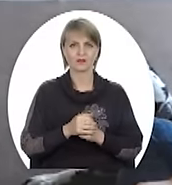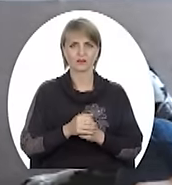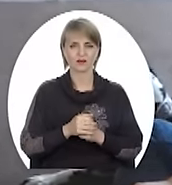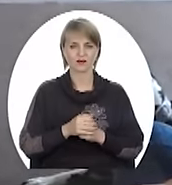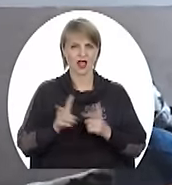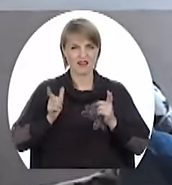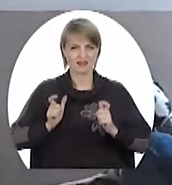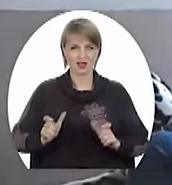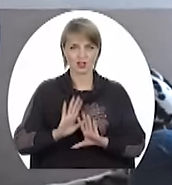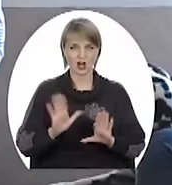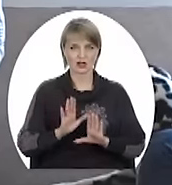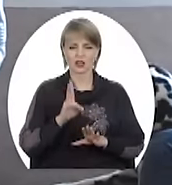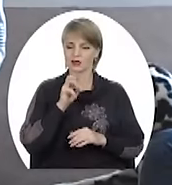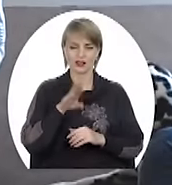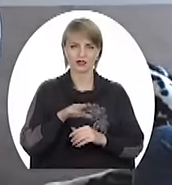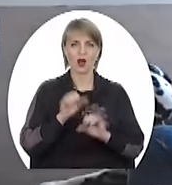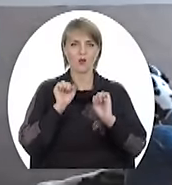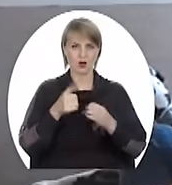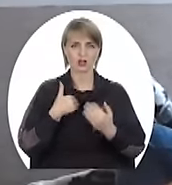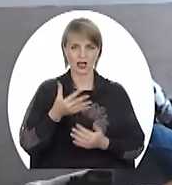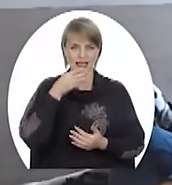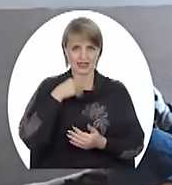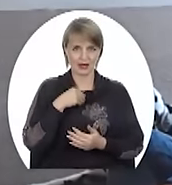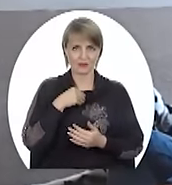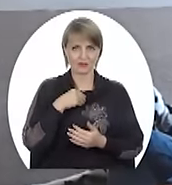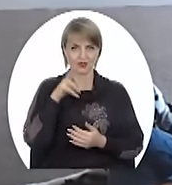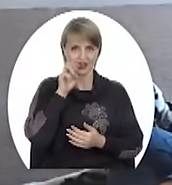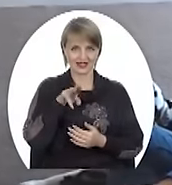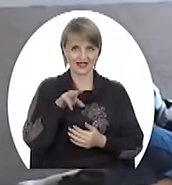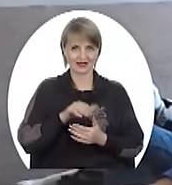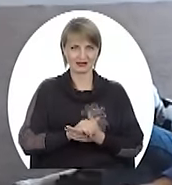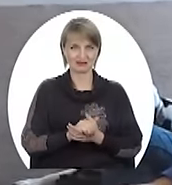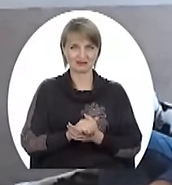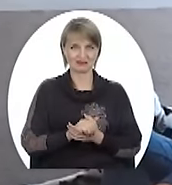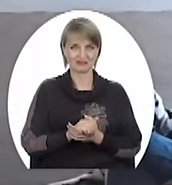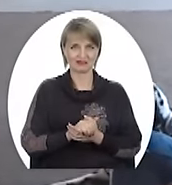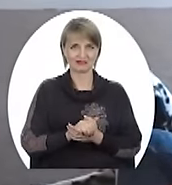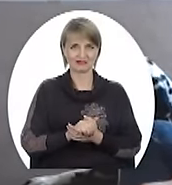Да. Да. Он не жадный? Нет. Можно я съем это? Нет.